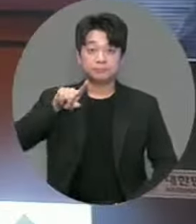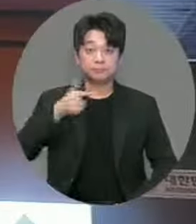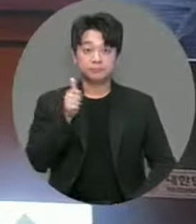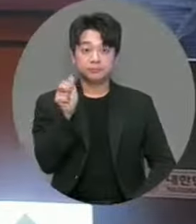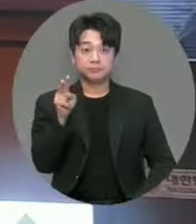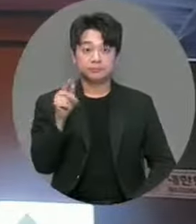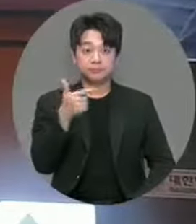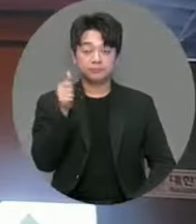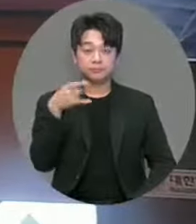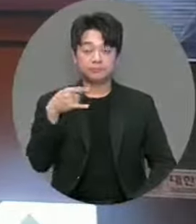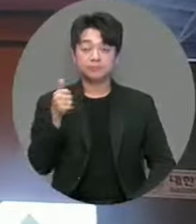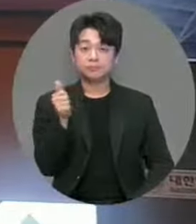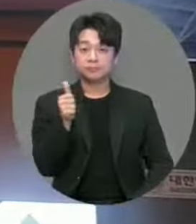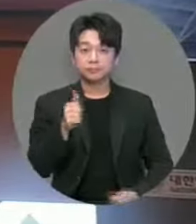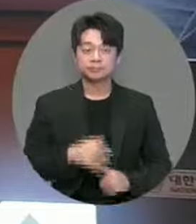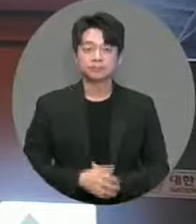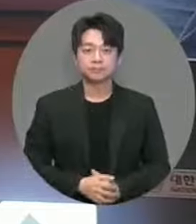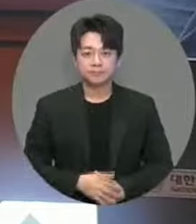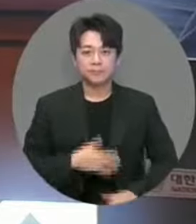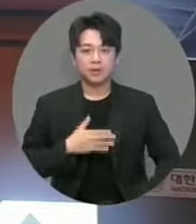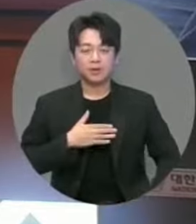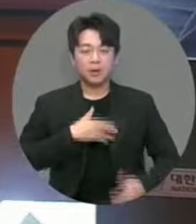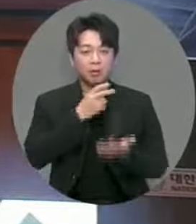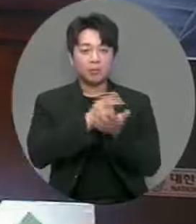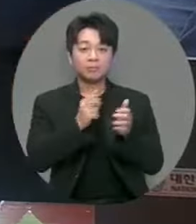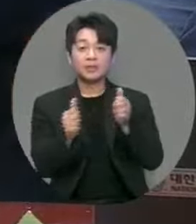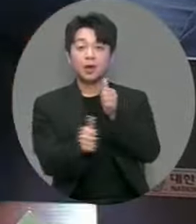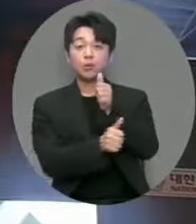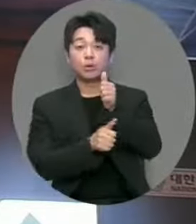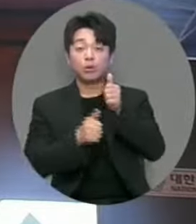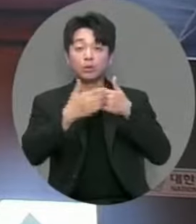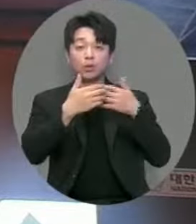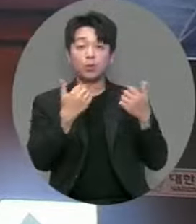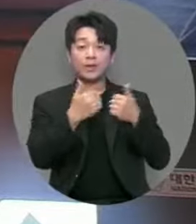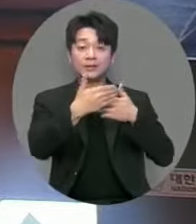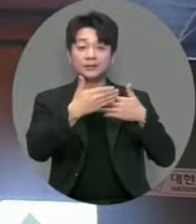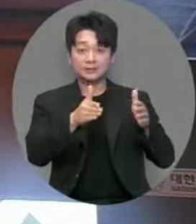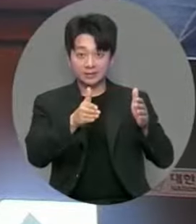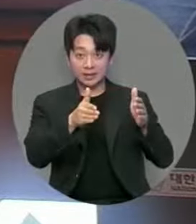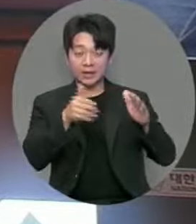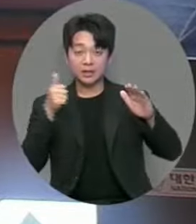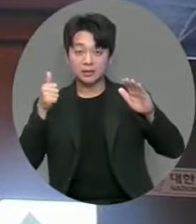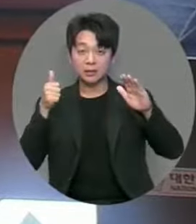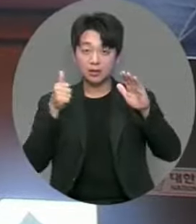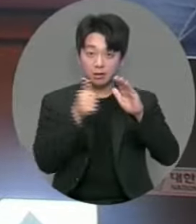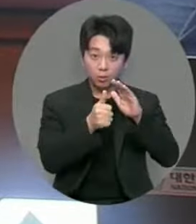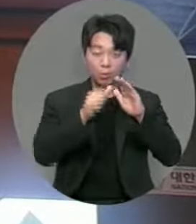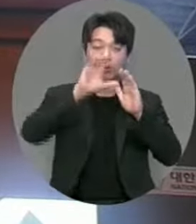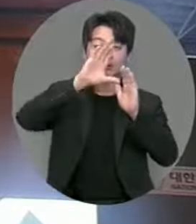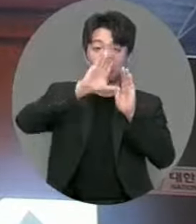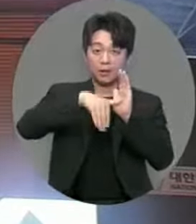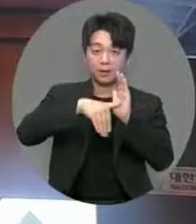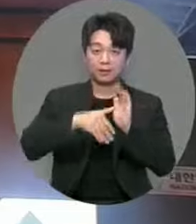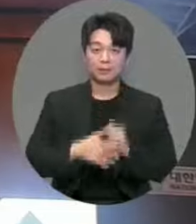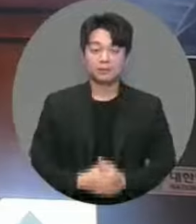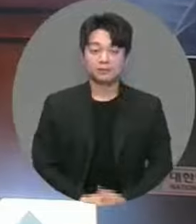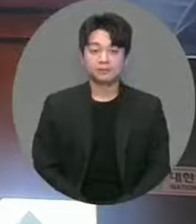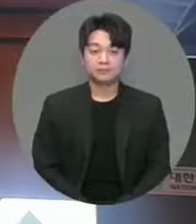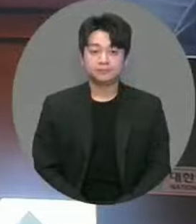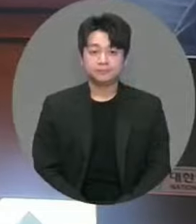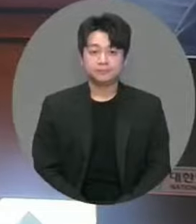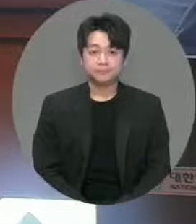우리 위원장님과 함께 이 법사위원장의 법사위에 진입하는 과정에서